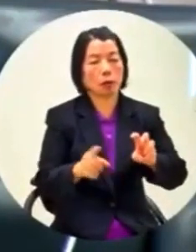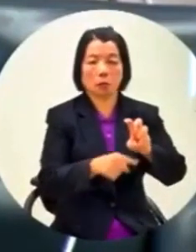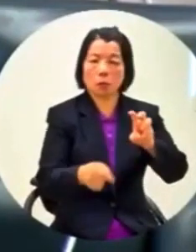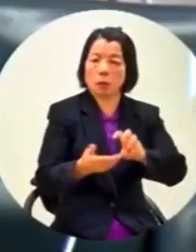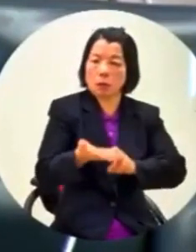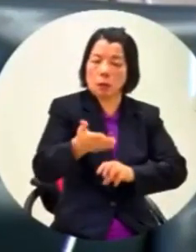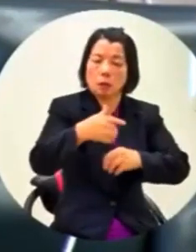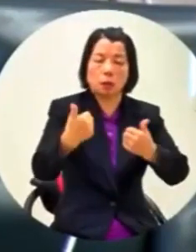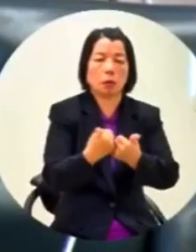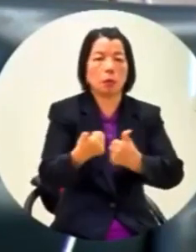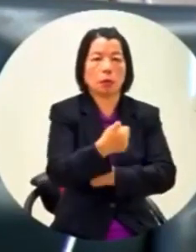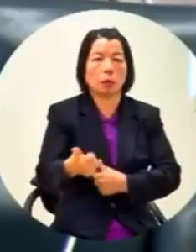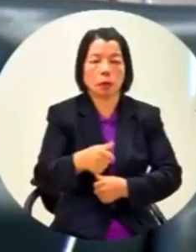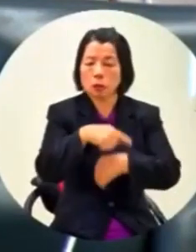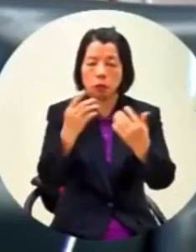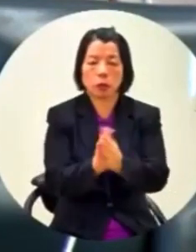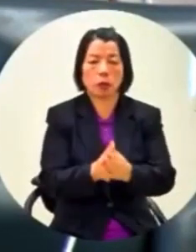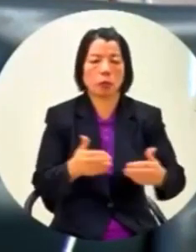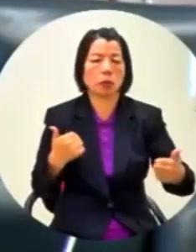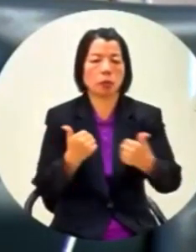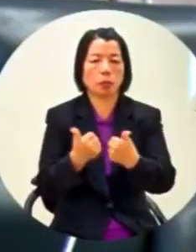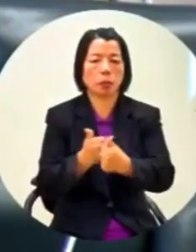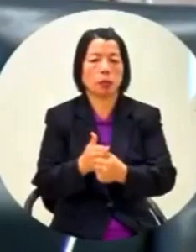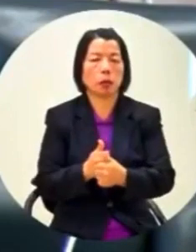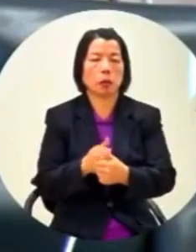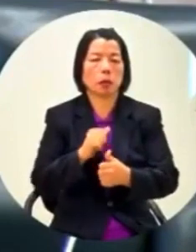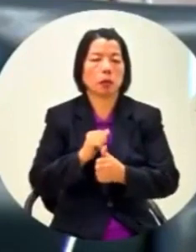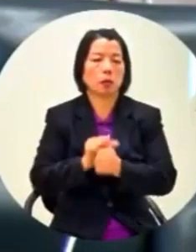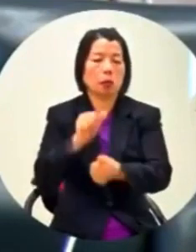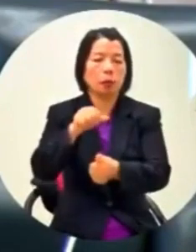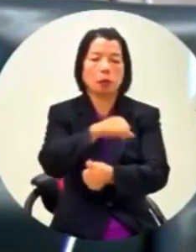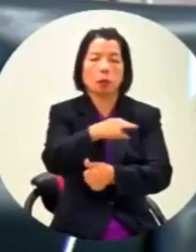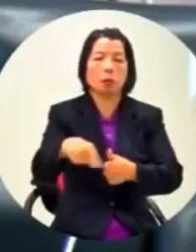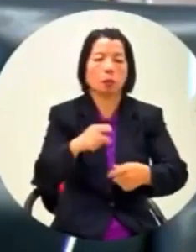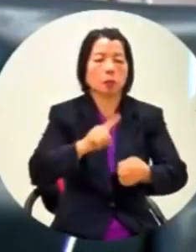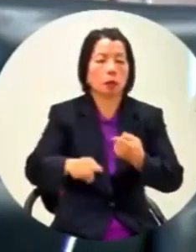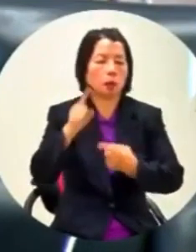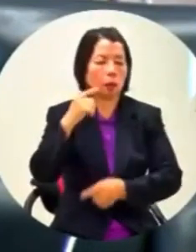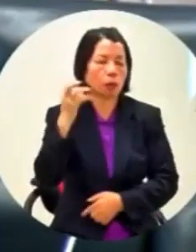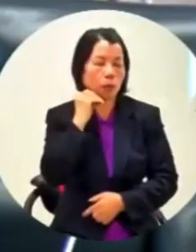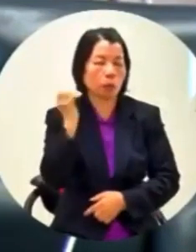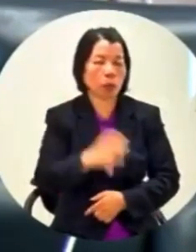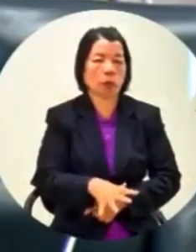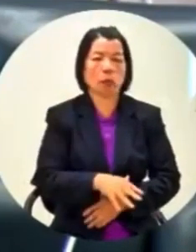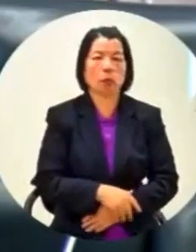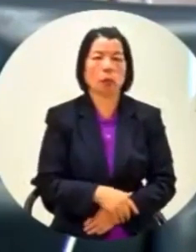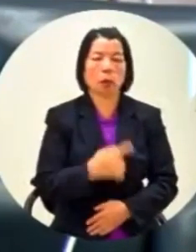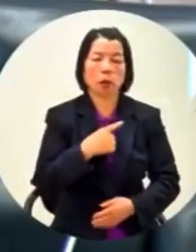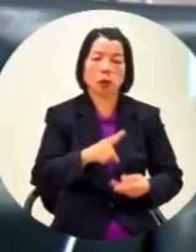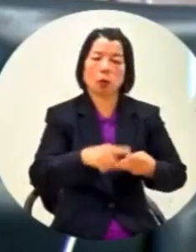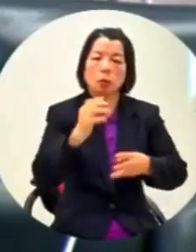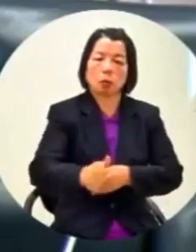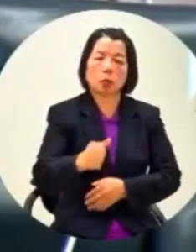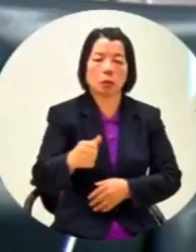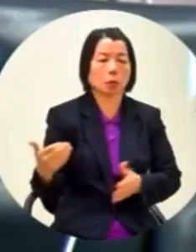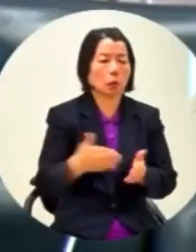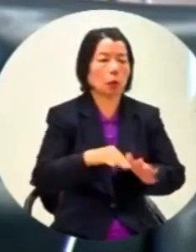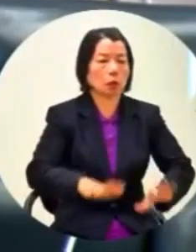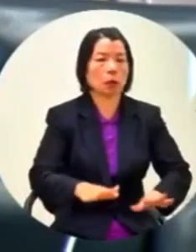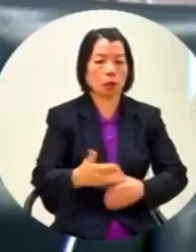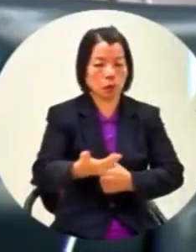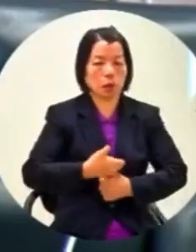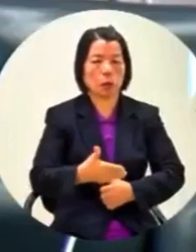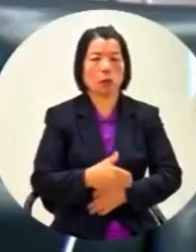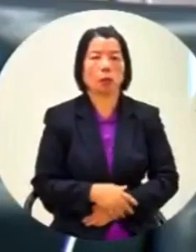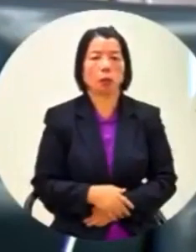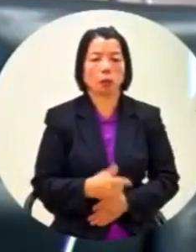议员的个人质询权利，我真的觉得这是非常非常的羞耻。所以请问一下主席，现在到底能不能让我把